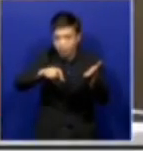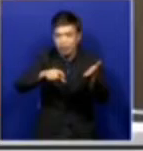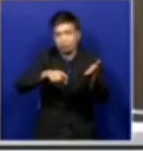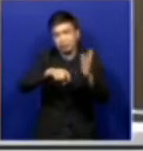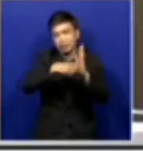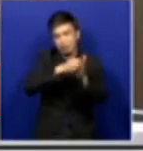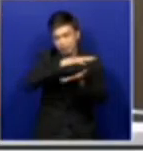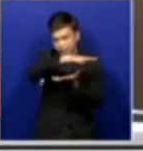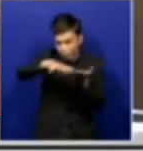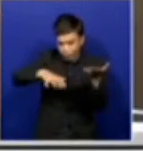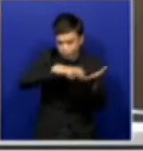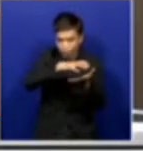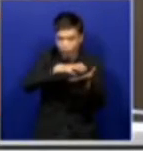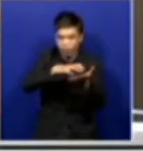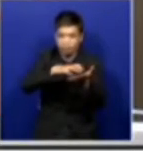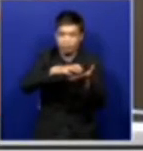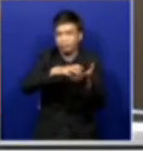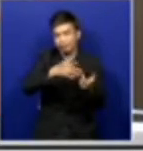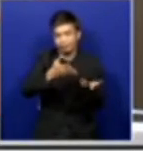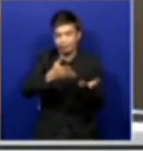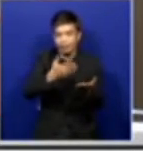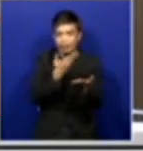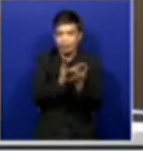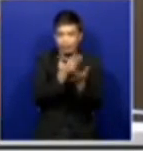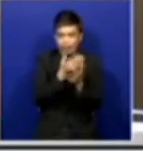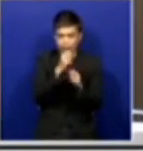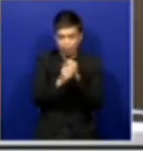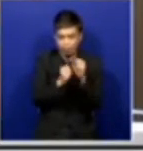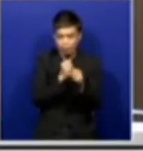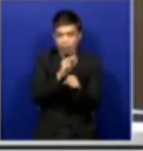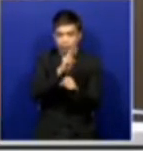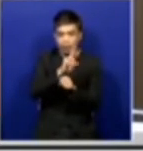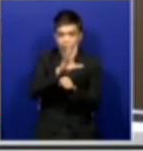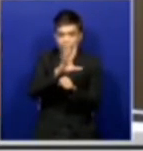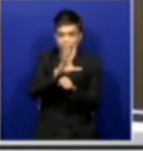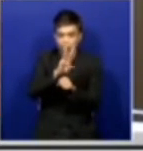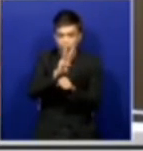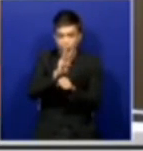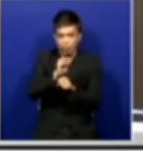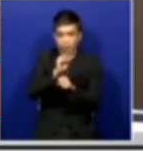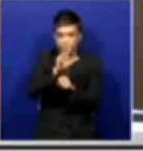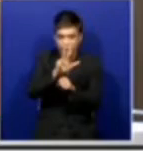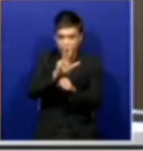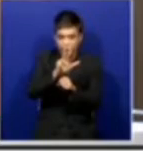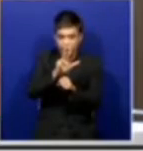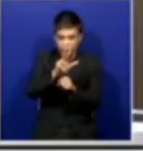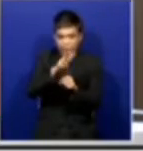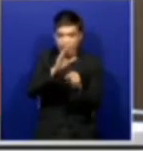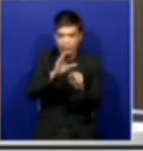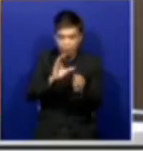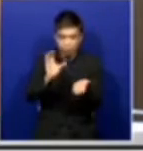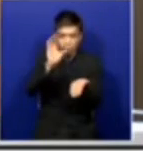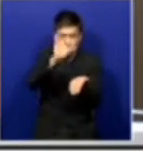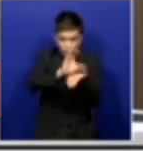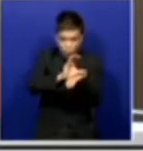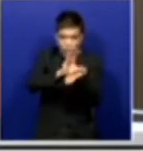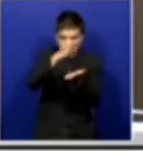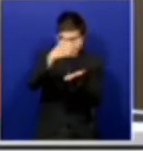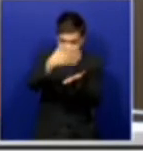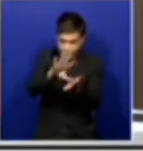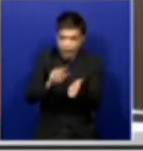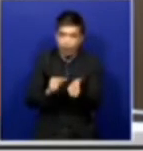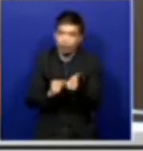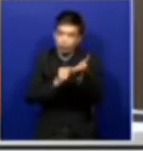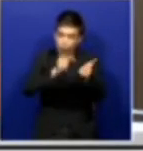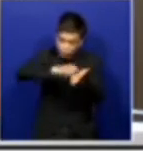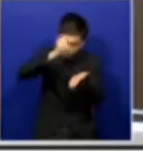ชาตินะฮะที่งบประมาณปี63ตั้งไว้แล้วเนี่ยนะฮะหน่วยงานต่างๆก็ดีเสนอให้สภารับรอง